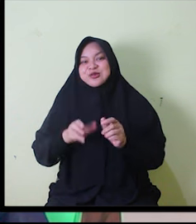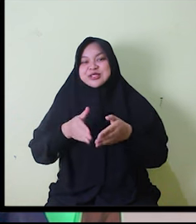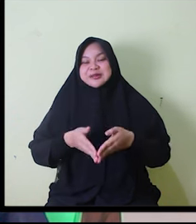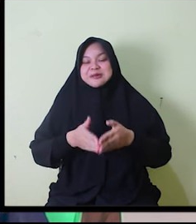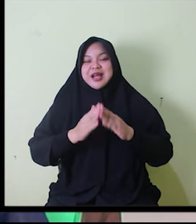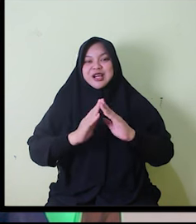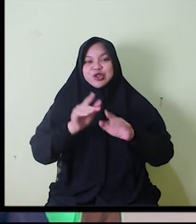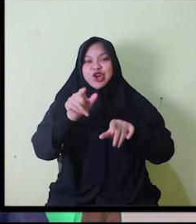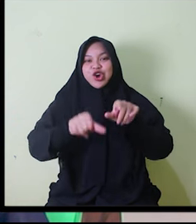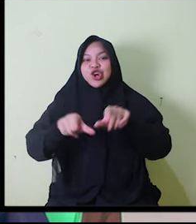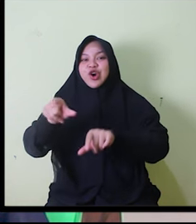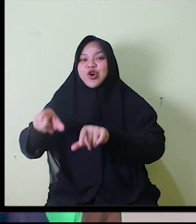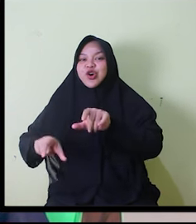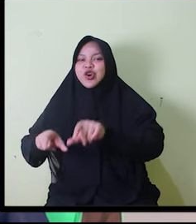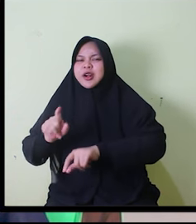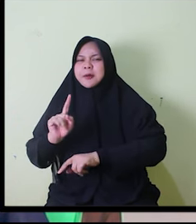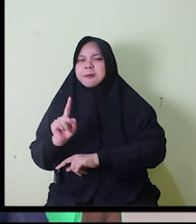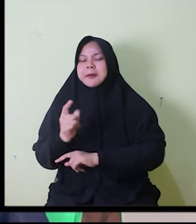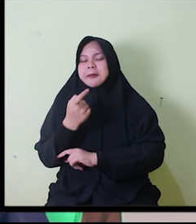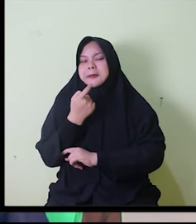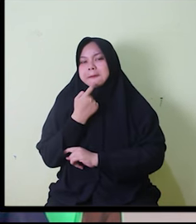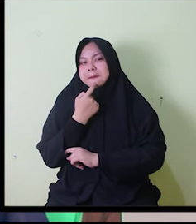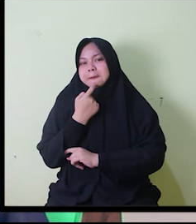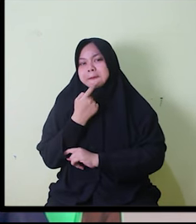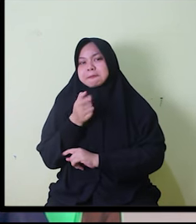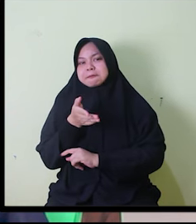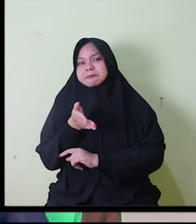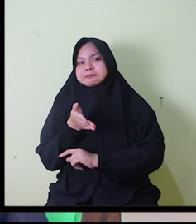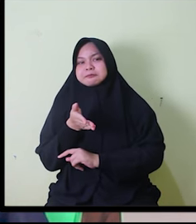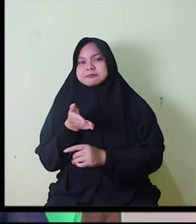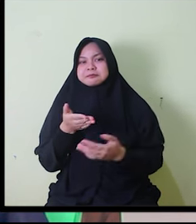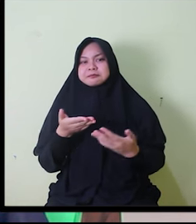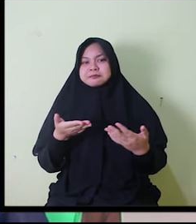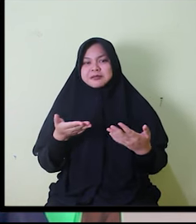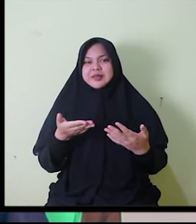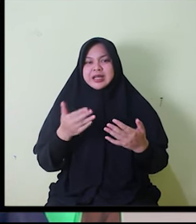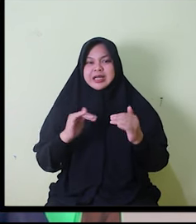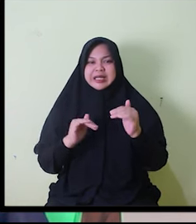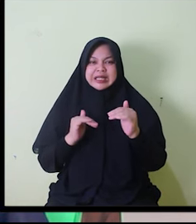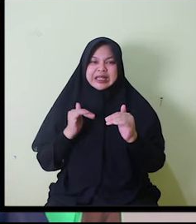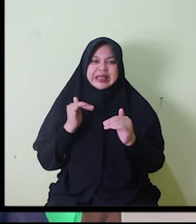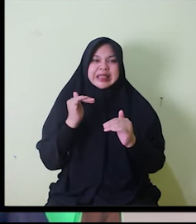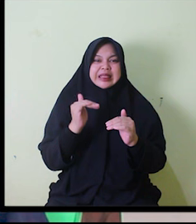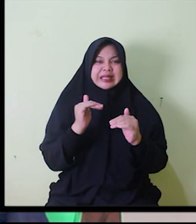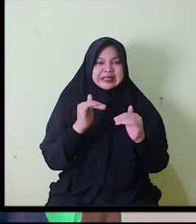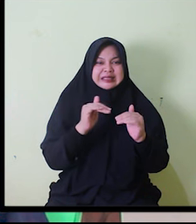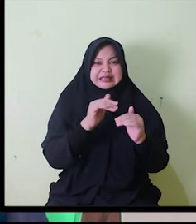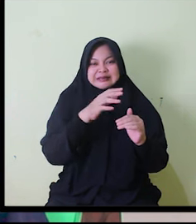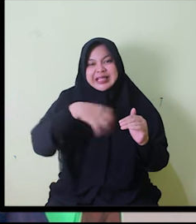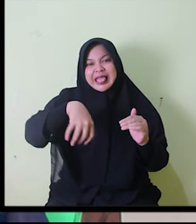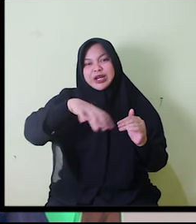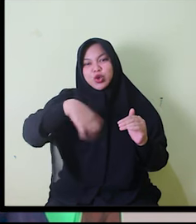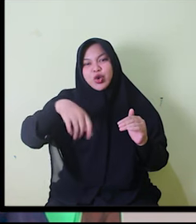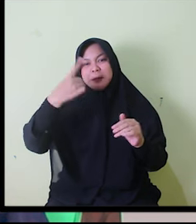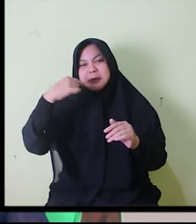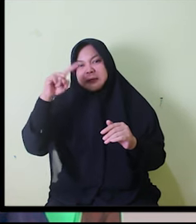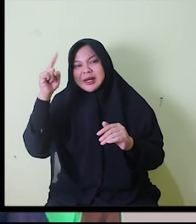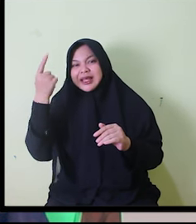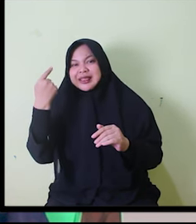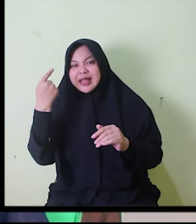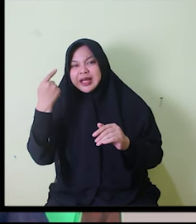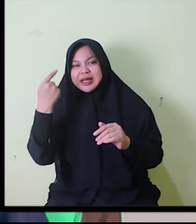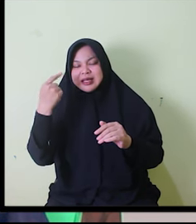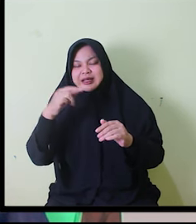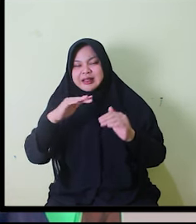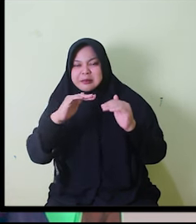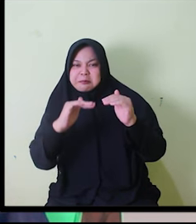orang-orang yang memang di tingkat pemerintahan itu yang paling bawah yaitu sebuah Kelurahan I